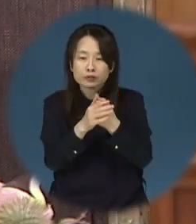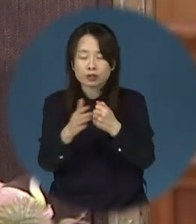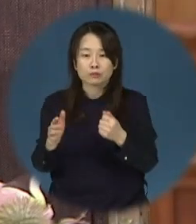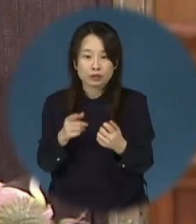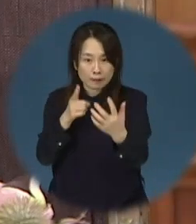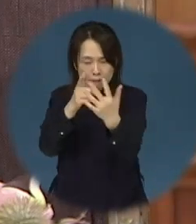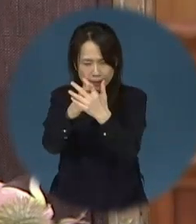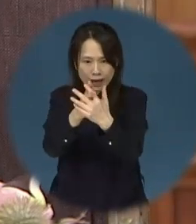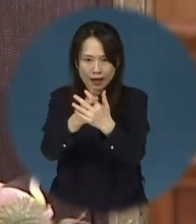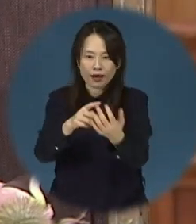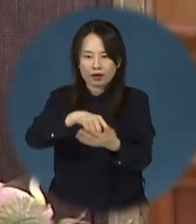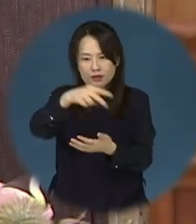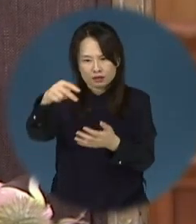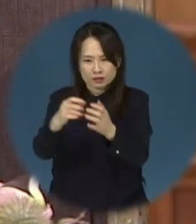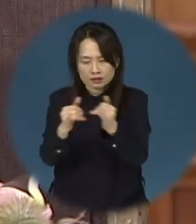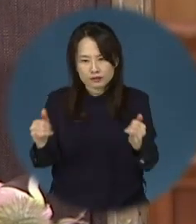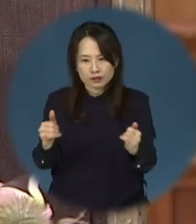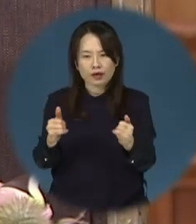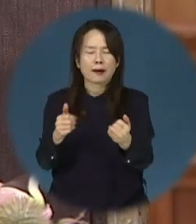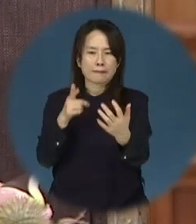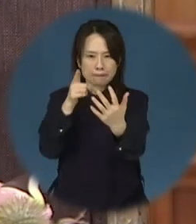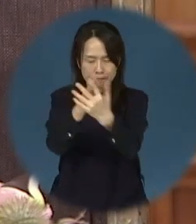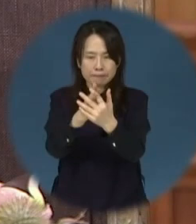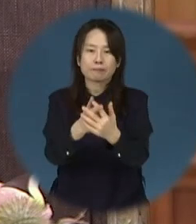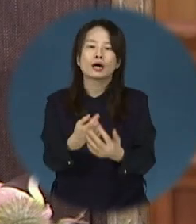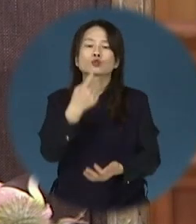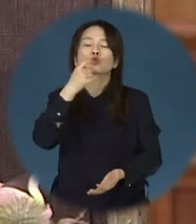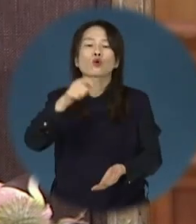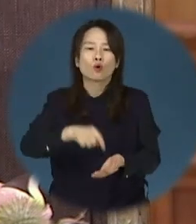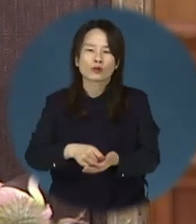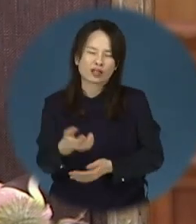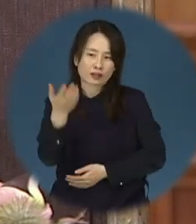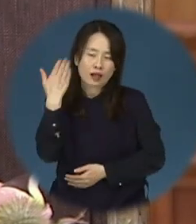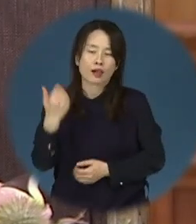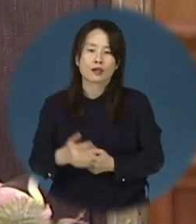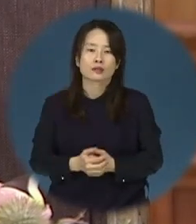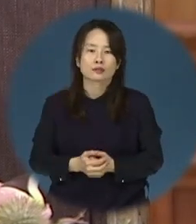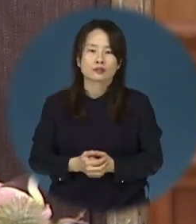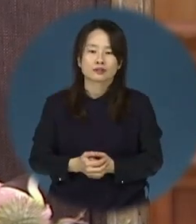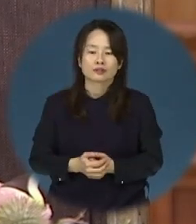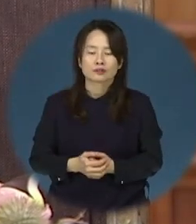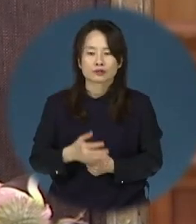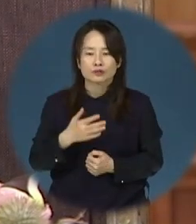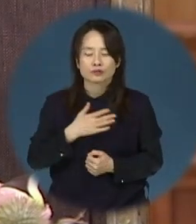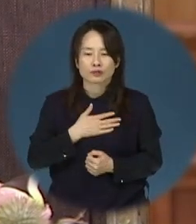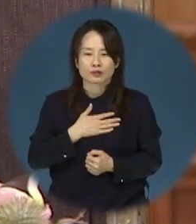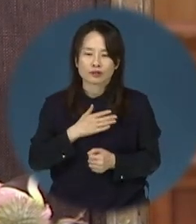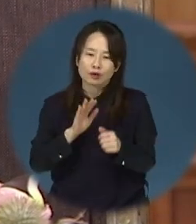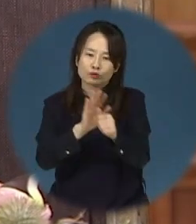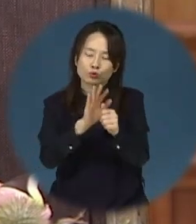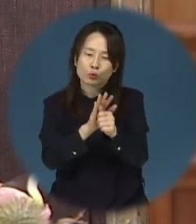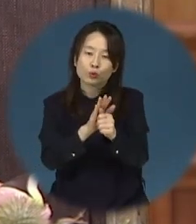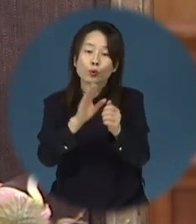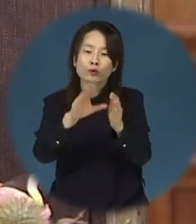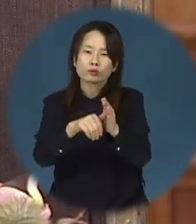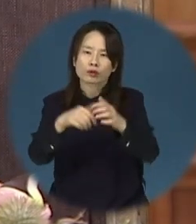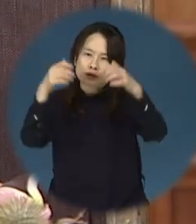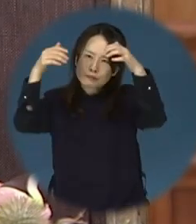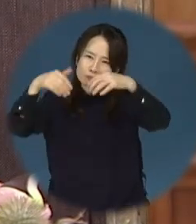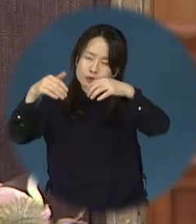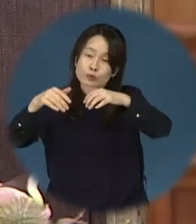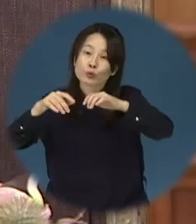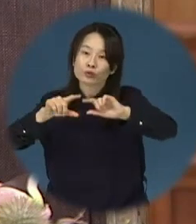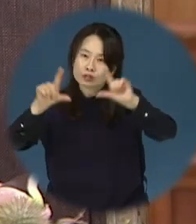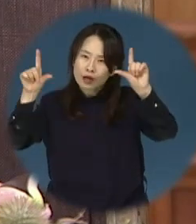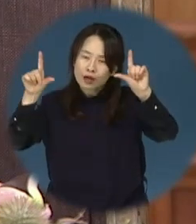안 씻 얼굴이 정말 새까맣고 그렇죠. 그리고 그날따라 또 비가 왔고 이렇게 비가 좀 주룩주룩 오는데 또